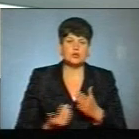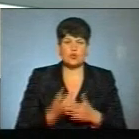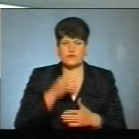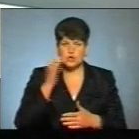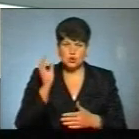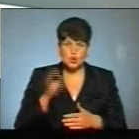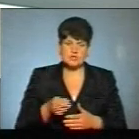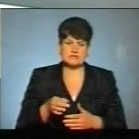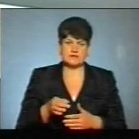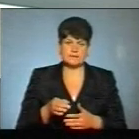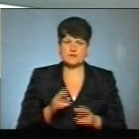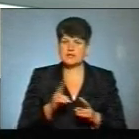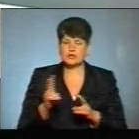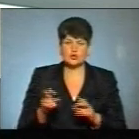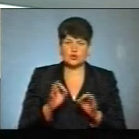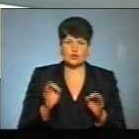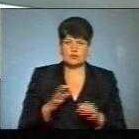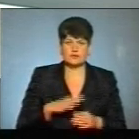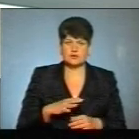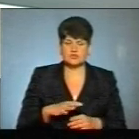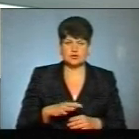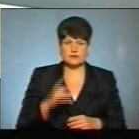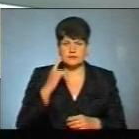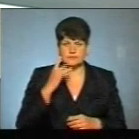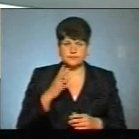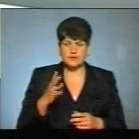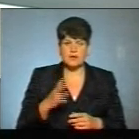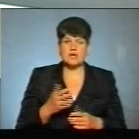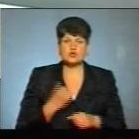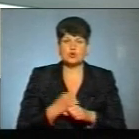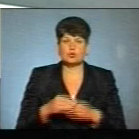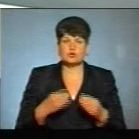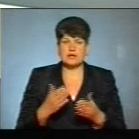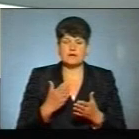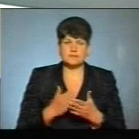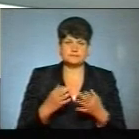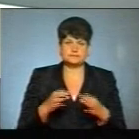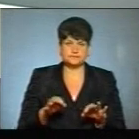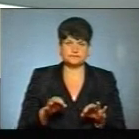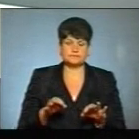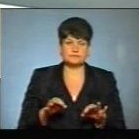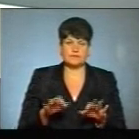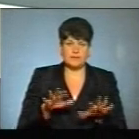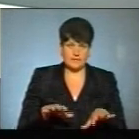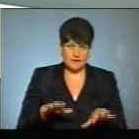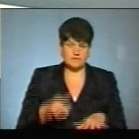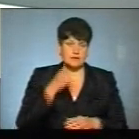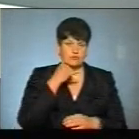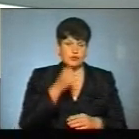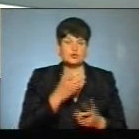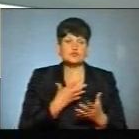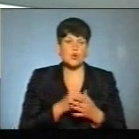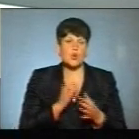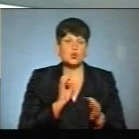який, мабуть, ніхто ніколи не очікував, що так може бути. Якщо, наприклад, роботодавець має вакансію, він телефонує до свого